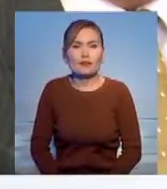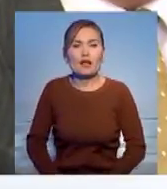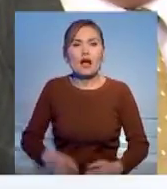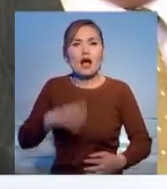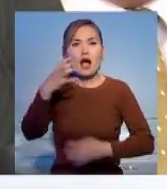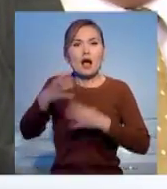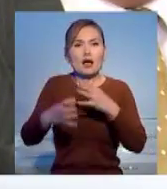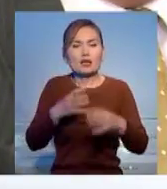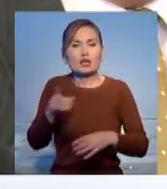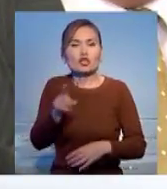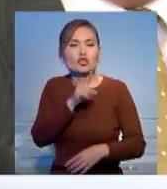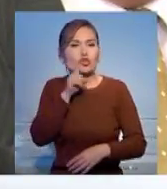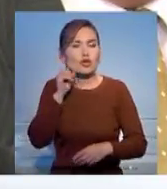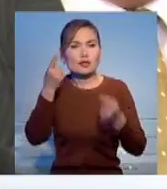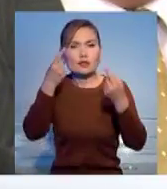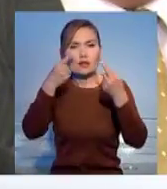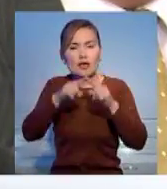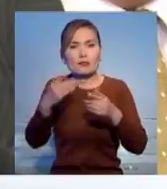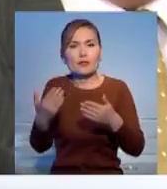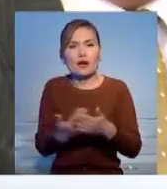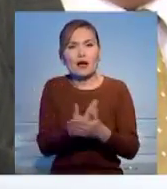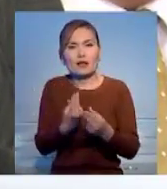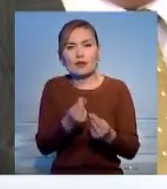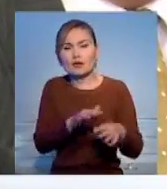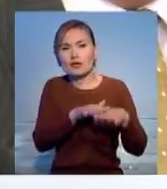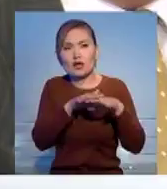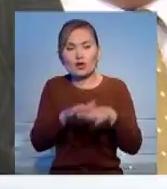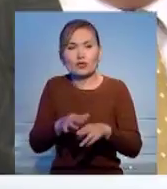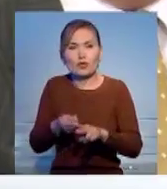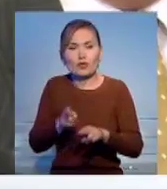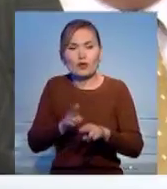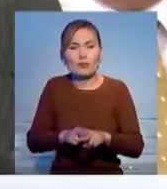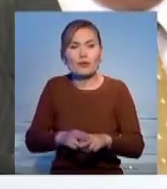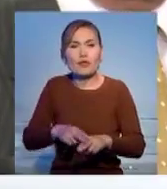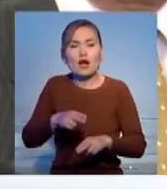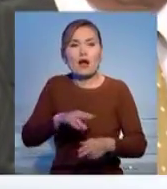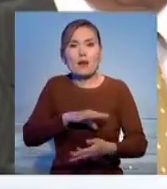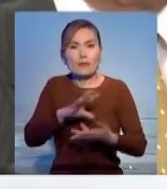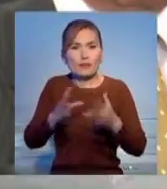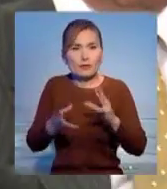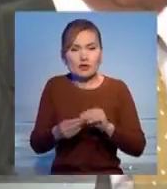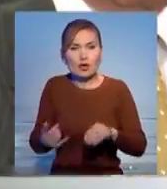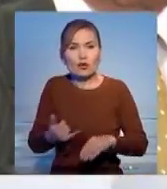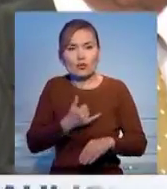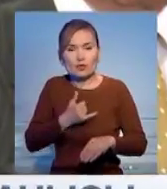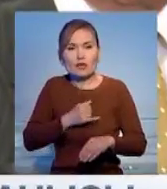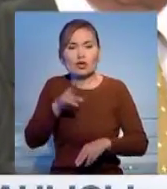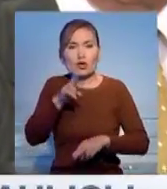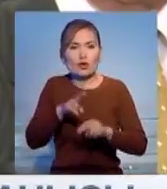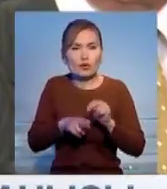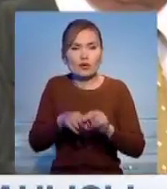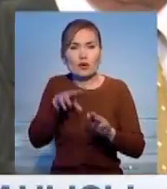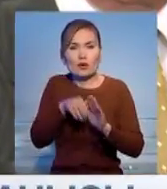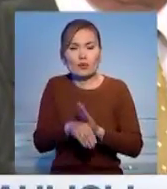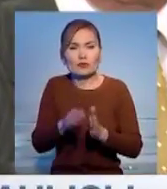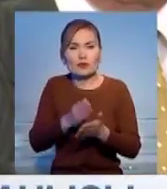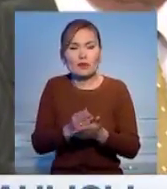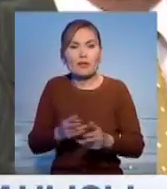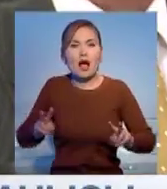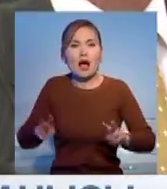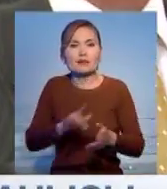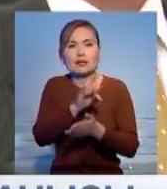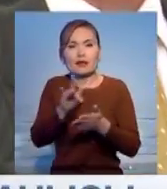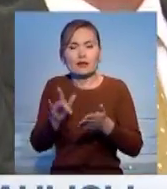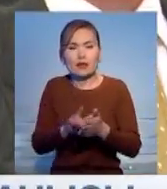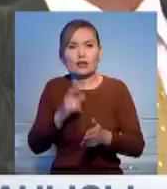Халықаралық жасыл технология және инвестициялық жобалар орталығы сияқты құрылымдар бізде бар. Таяуда өткен Астана экономикалық